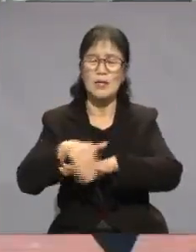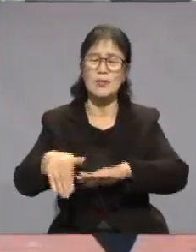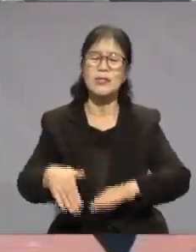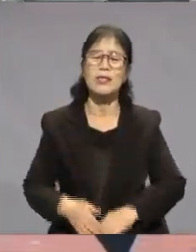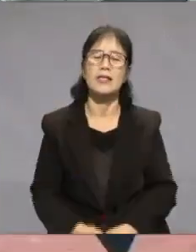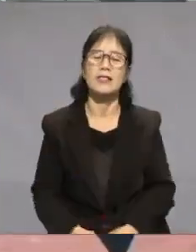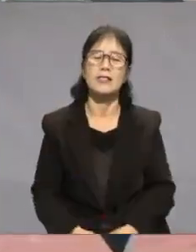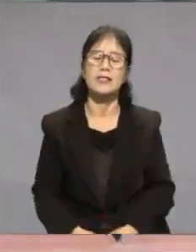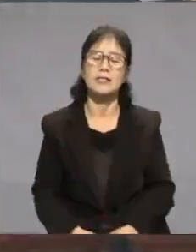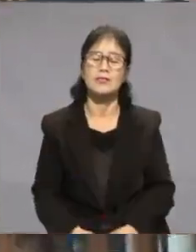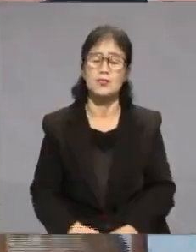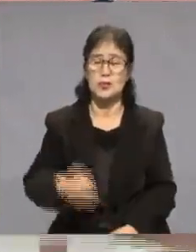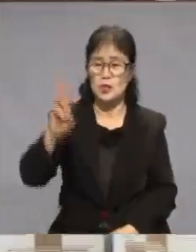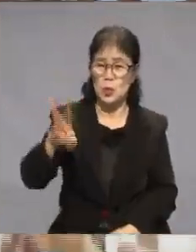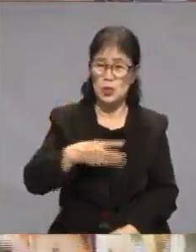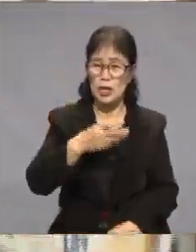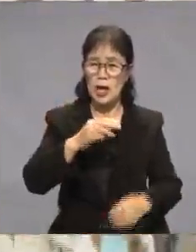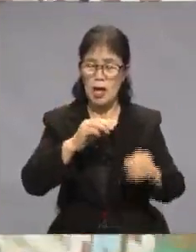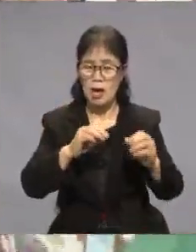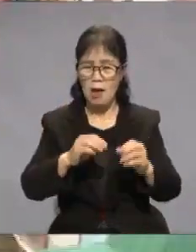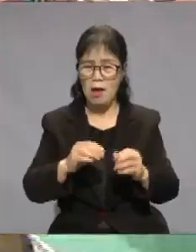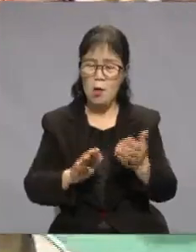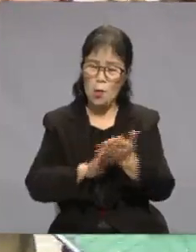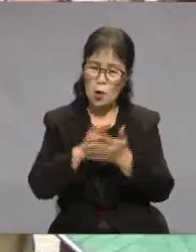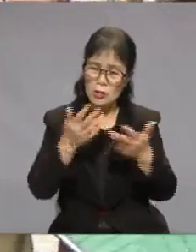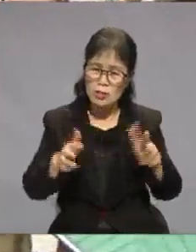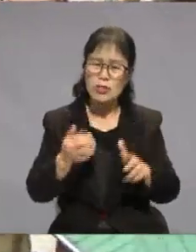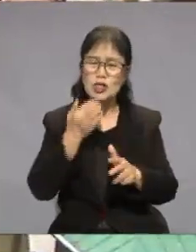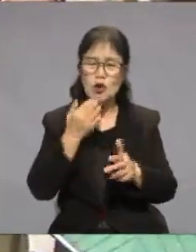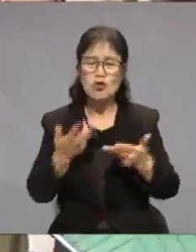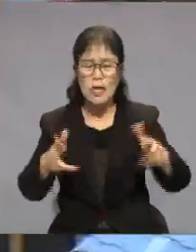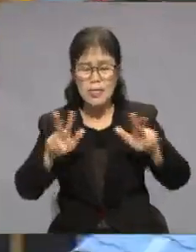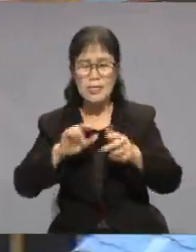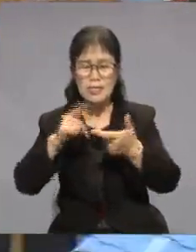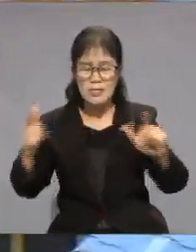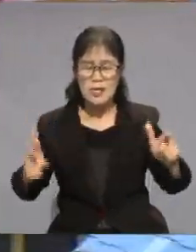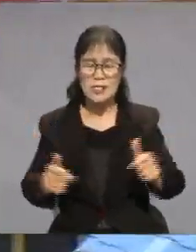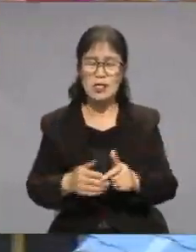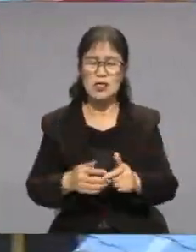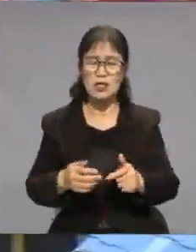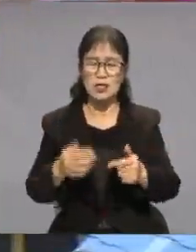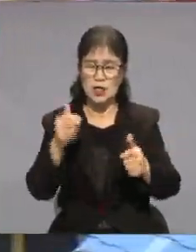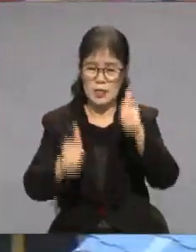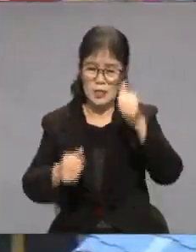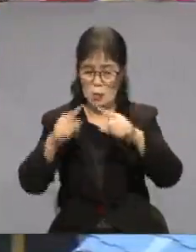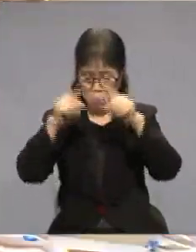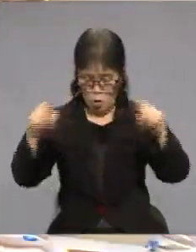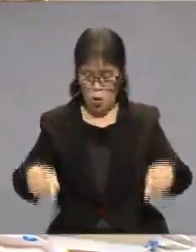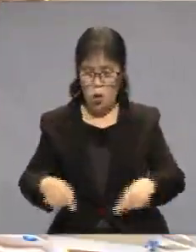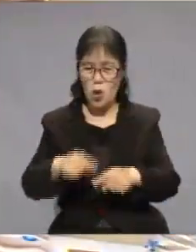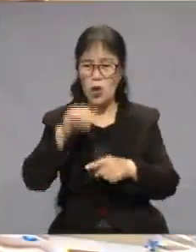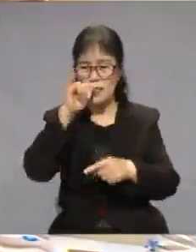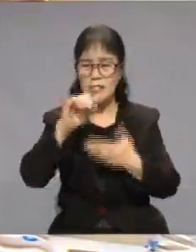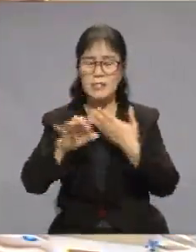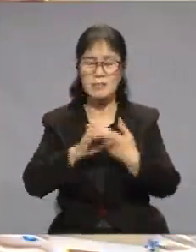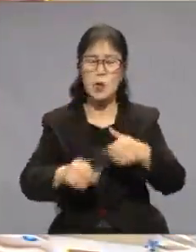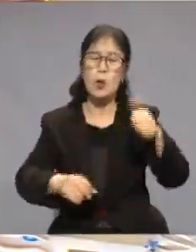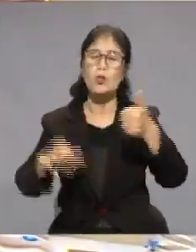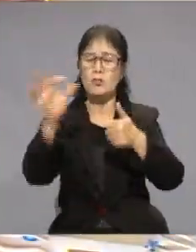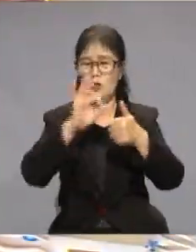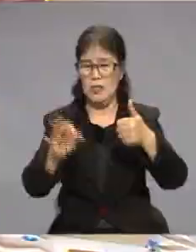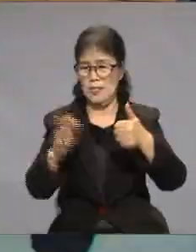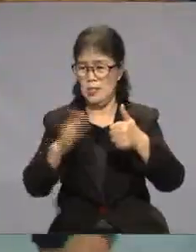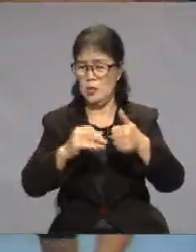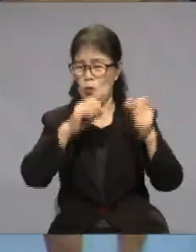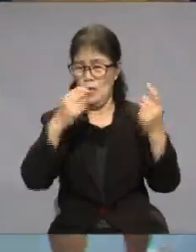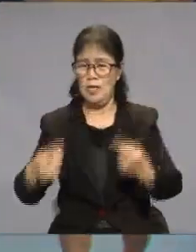예정이에요. 롯데월드와 에버랜드, 서울랜드 등 테마파크에서는 수능 수험표만 있으면 50% 가까운 할인을 받을 수